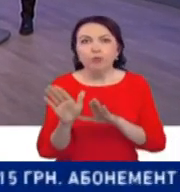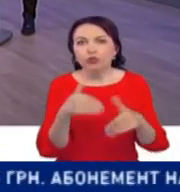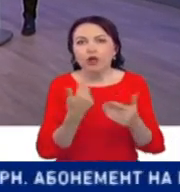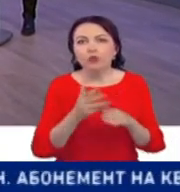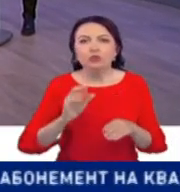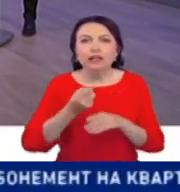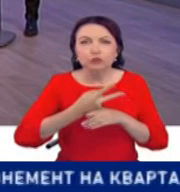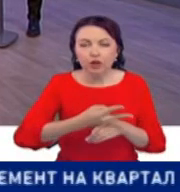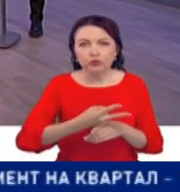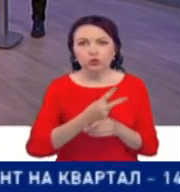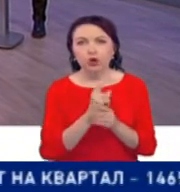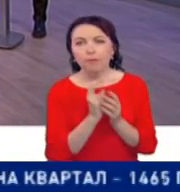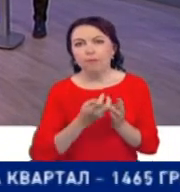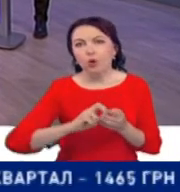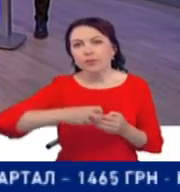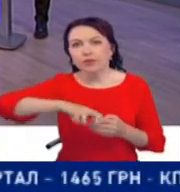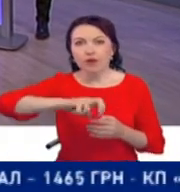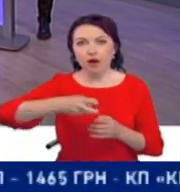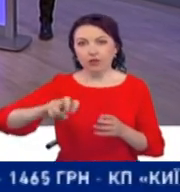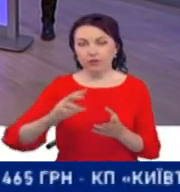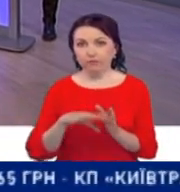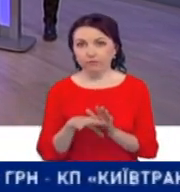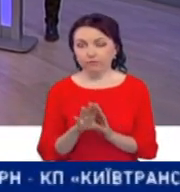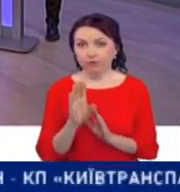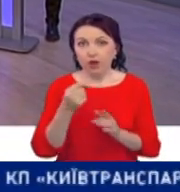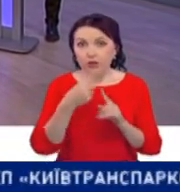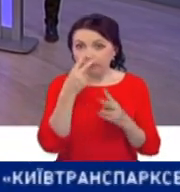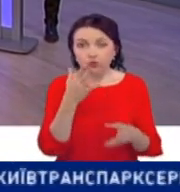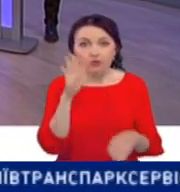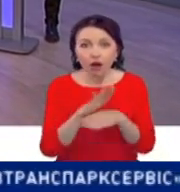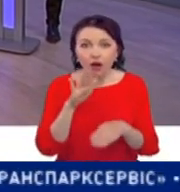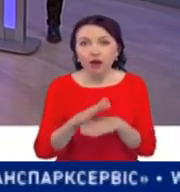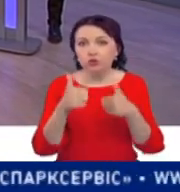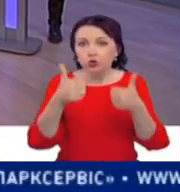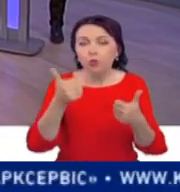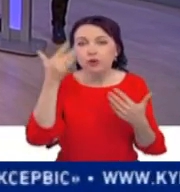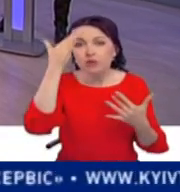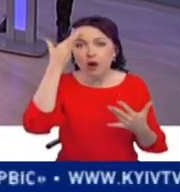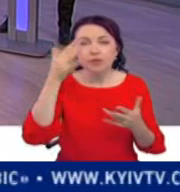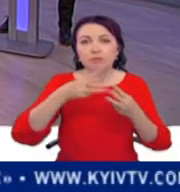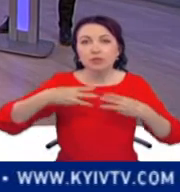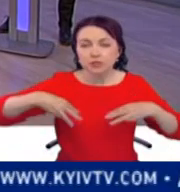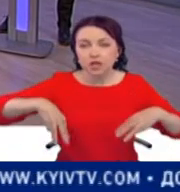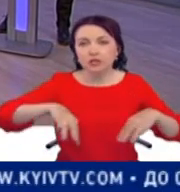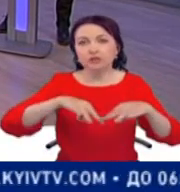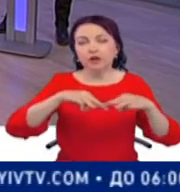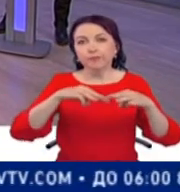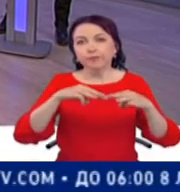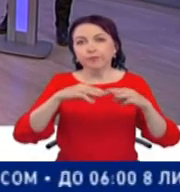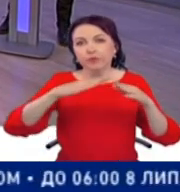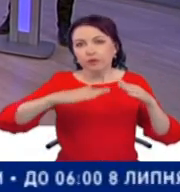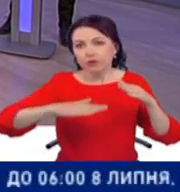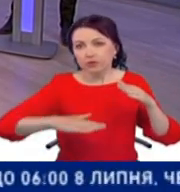ілюстрацію, пропетляли, вибачте, будь ласка. І я бачу, як ці всі накази та всі такі добрі наміри з міністерства, спускаючись низ по